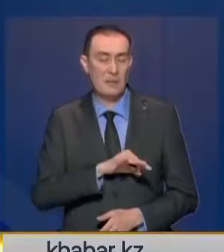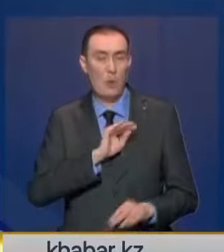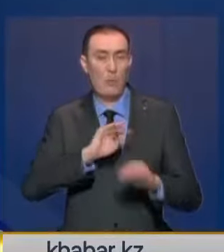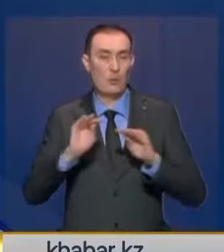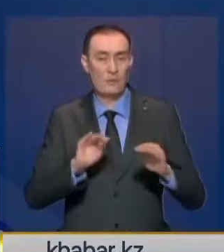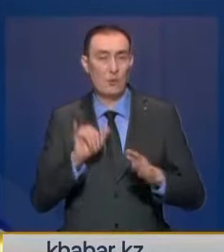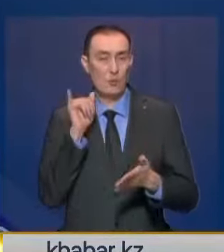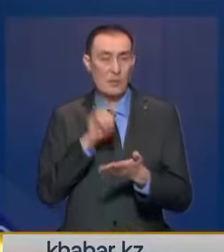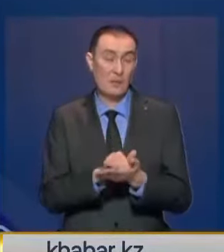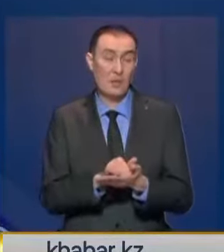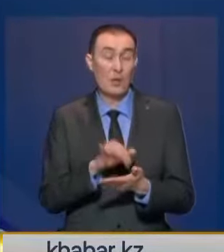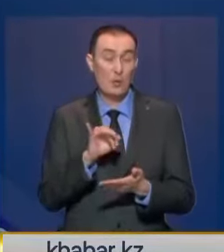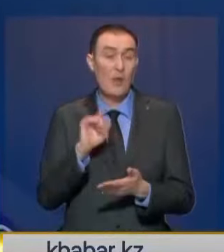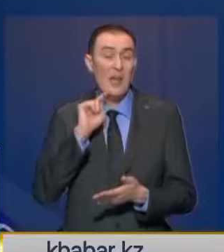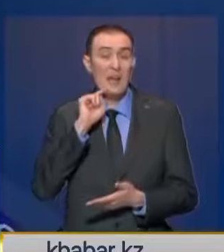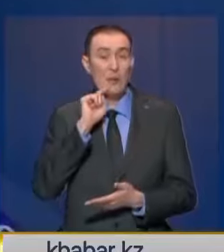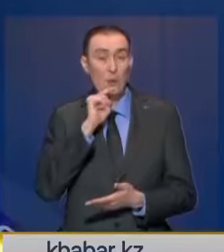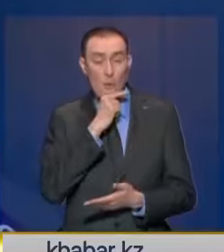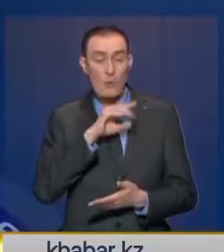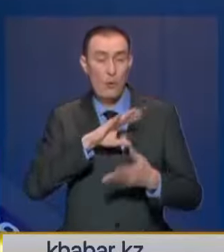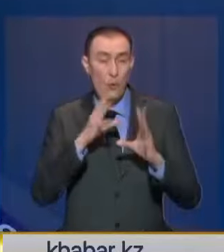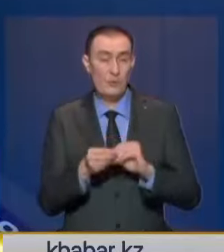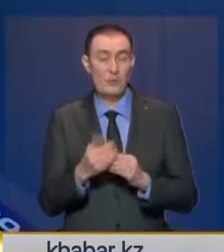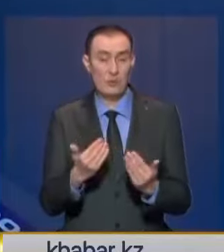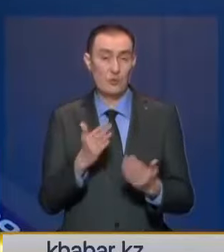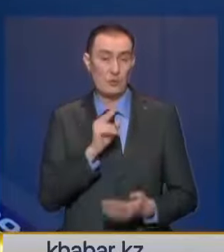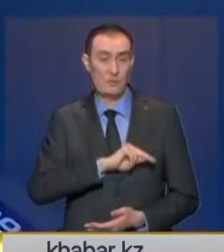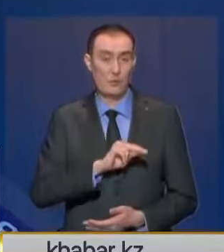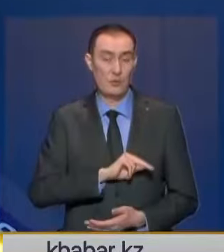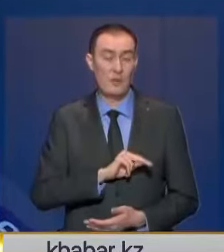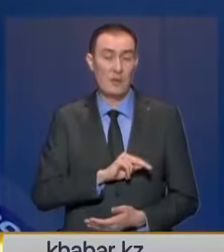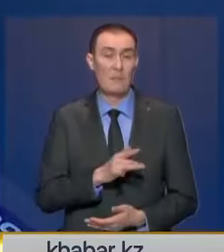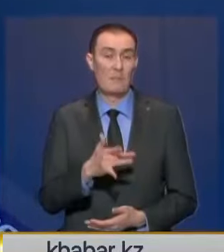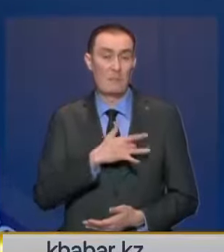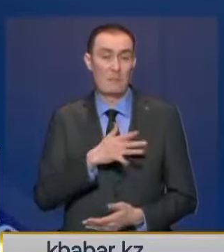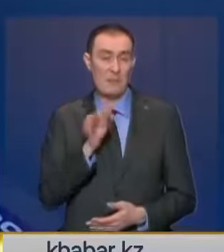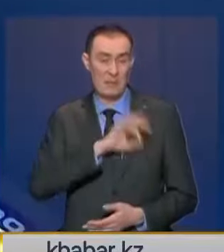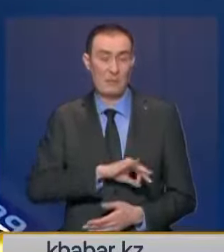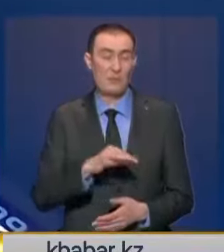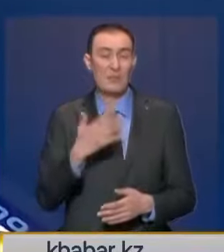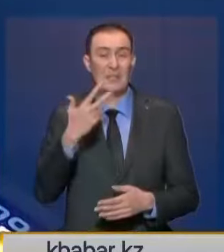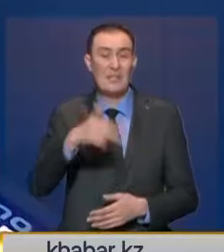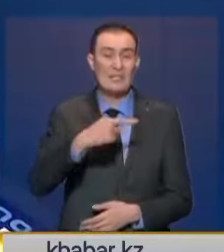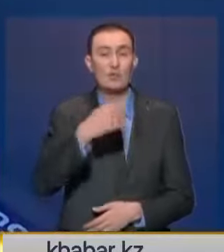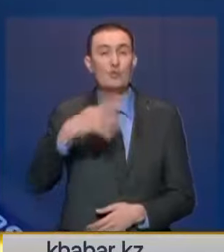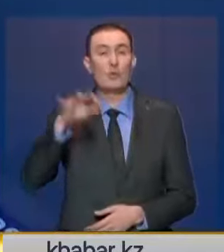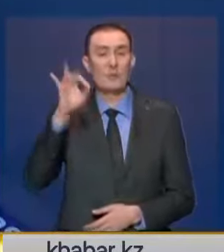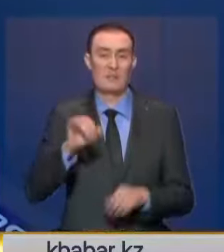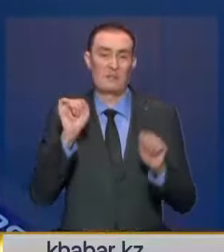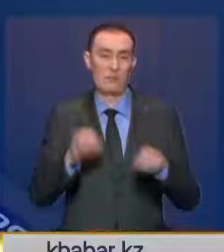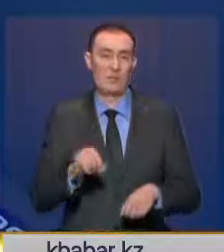оборудование, то экономия при существующем потреблении составляет